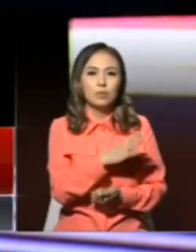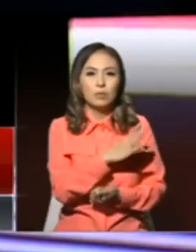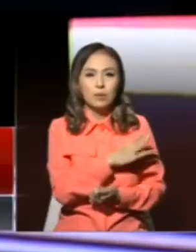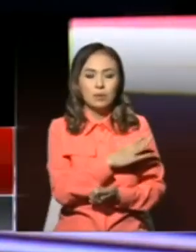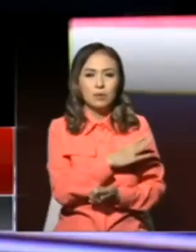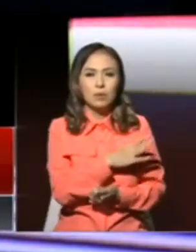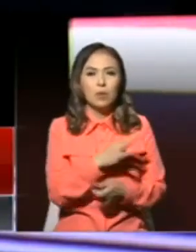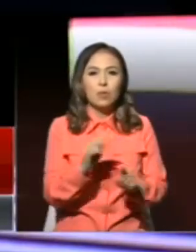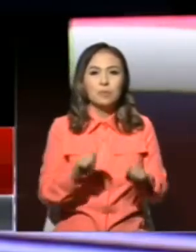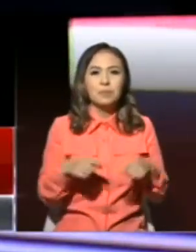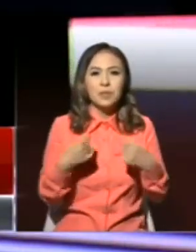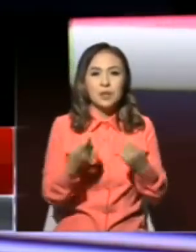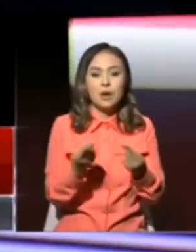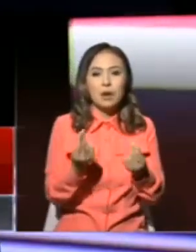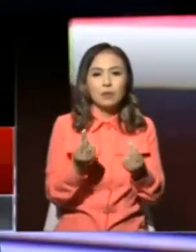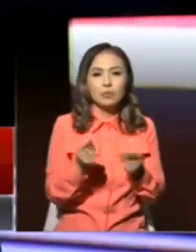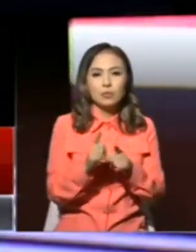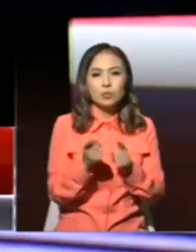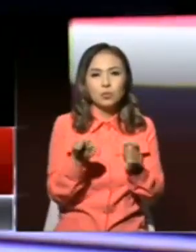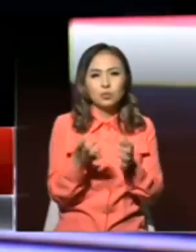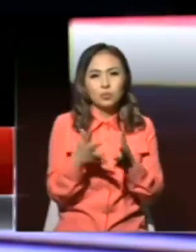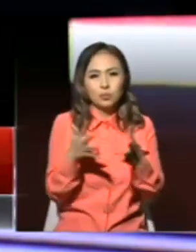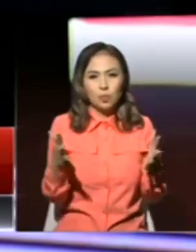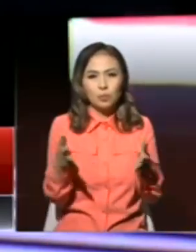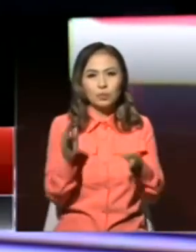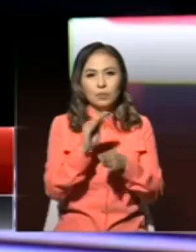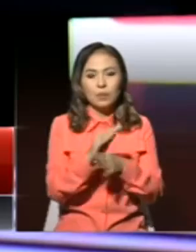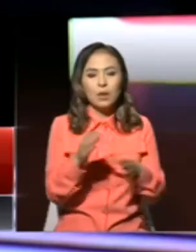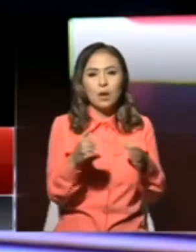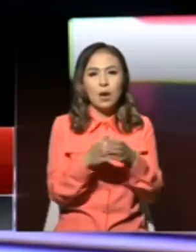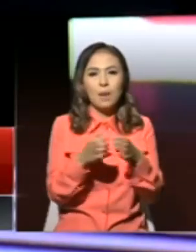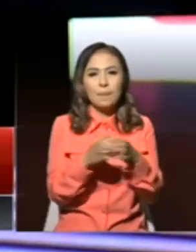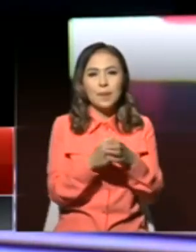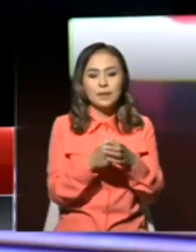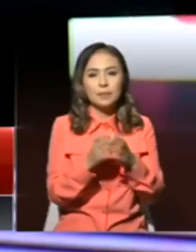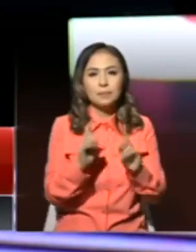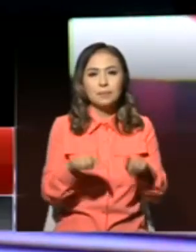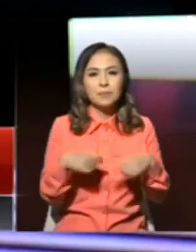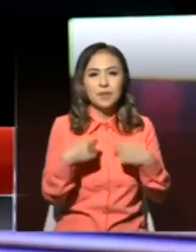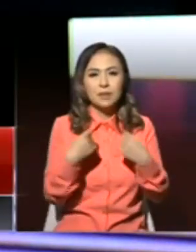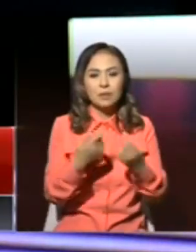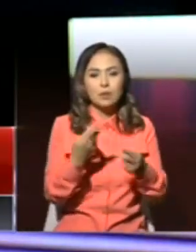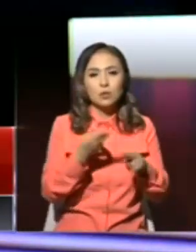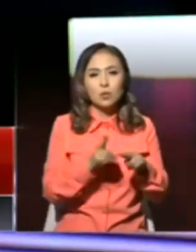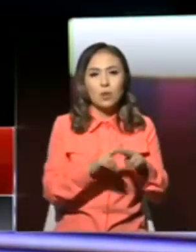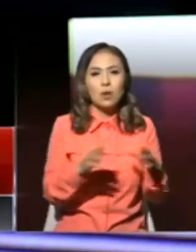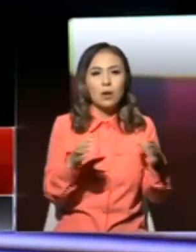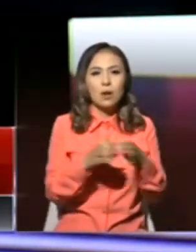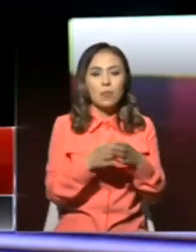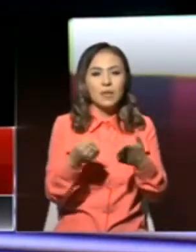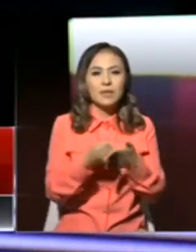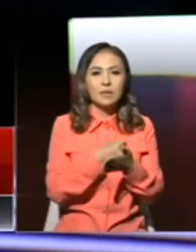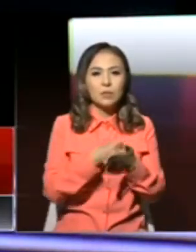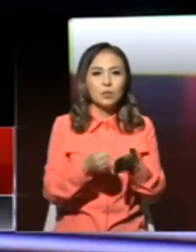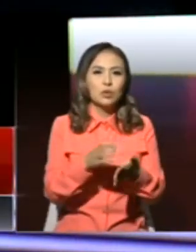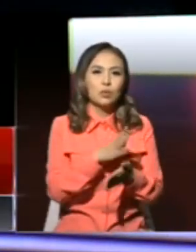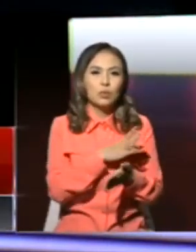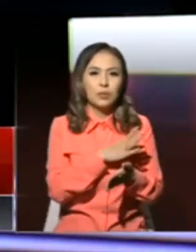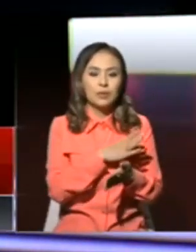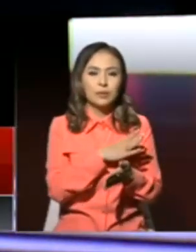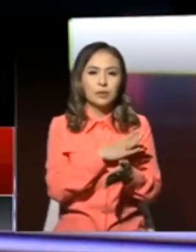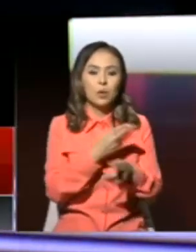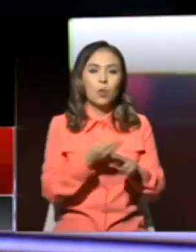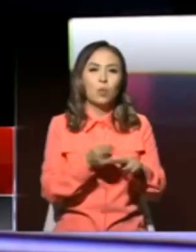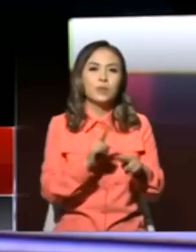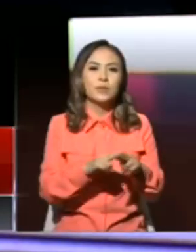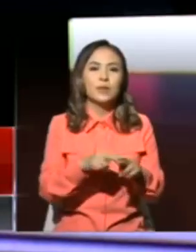Бірақ оның берген ақшасынан сәл көбірек осы компаниялардың біреуі беріп, сол компания демеуші болып кетті сол командаға.